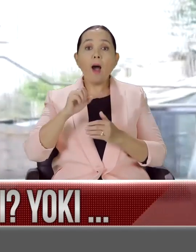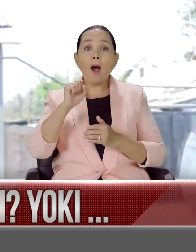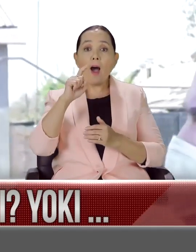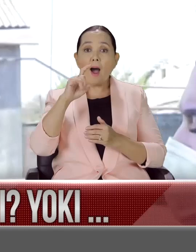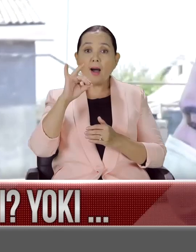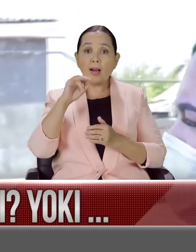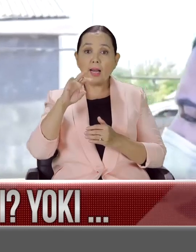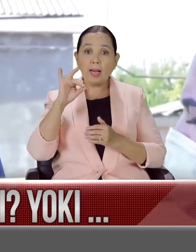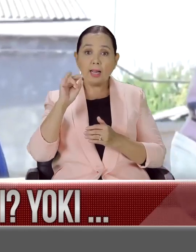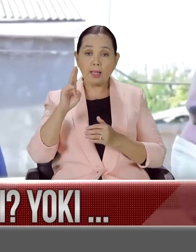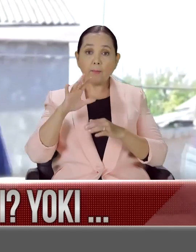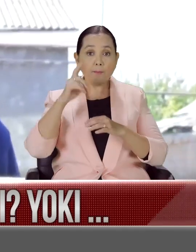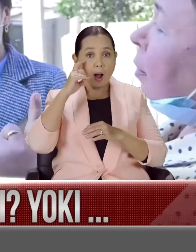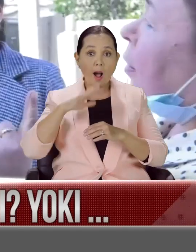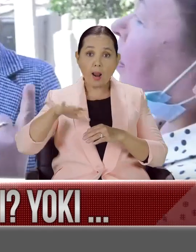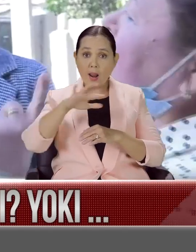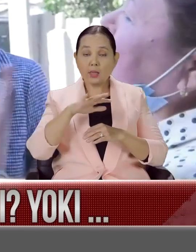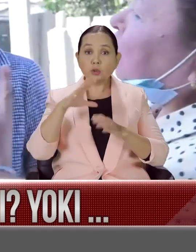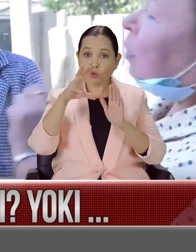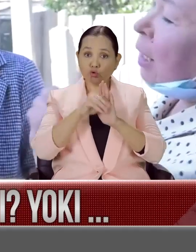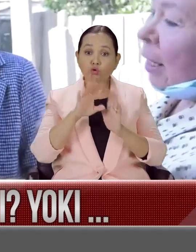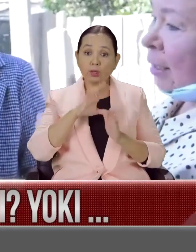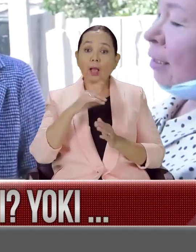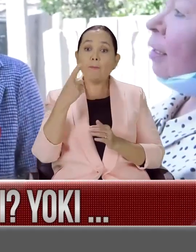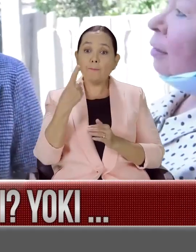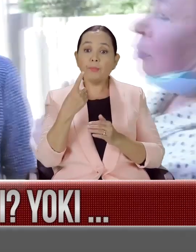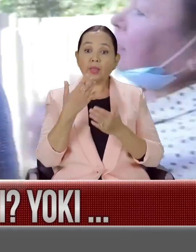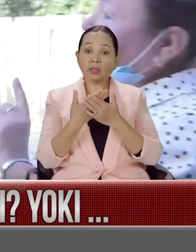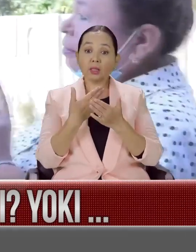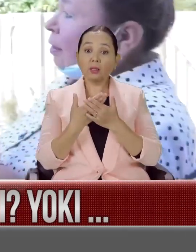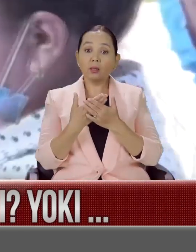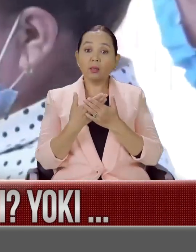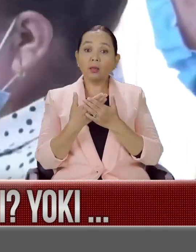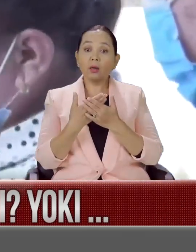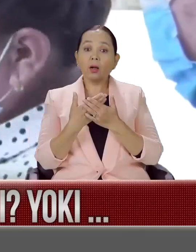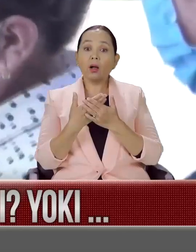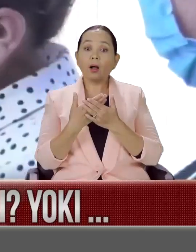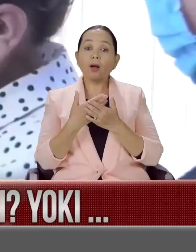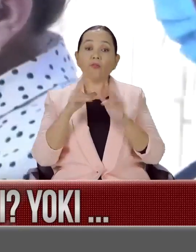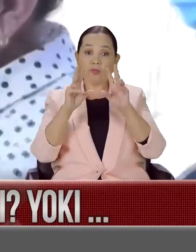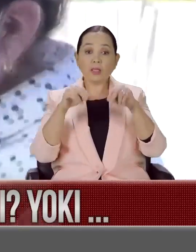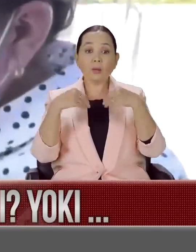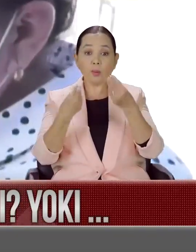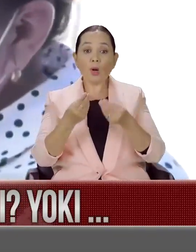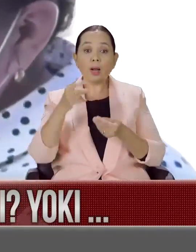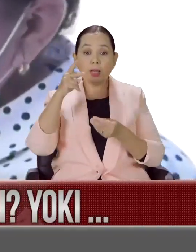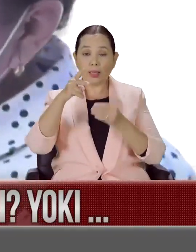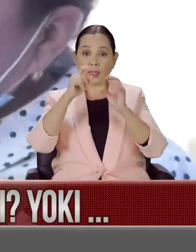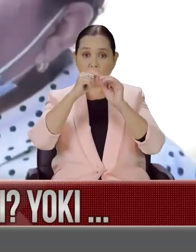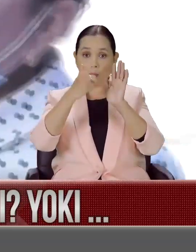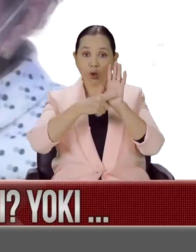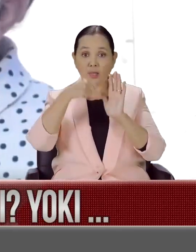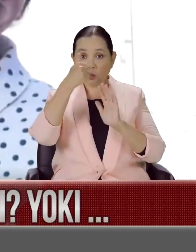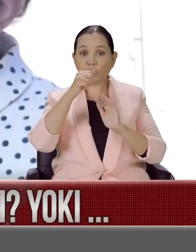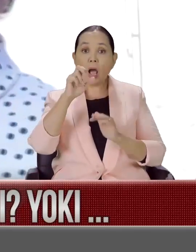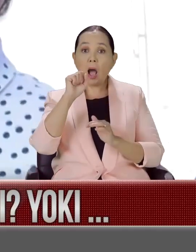mahallasidan Ahli ko'chasi tushgan 400 metr. Endicha bitta narsa. Vada berishyapti. 2017 yil